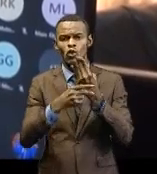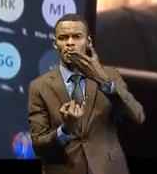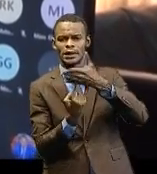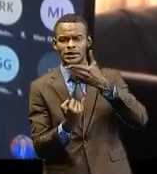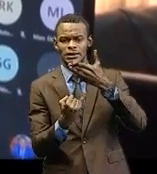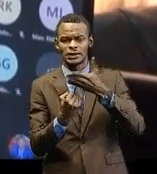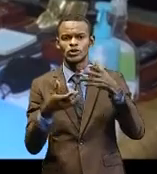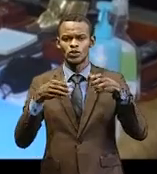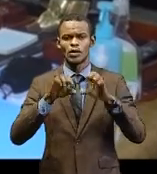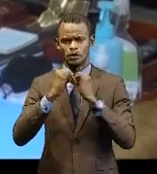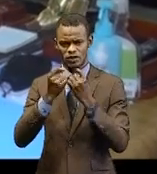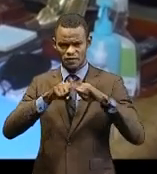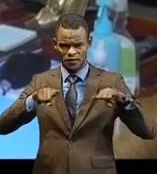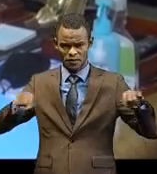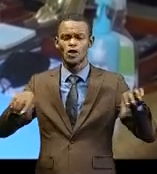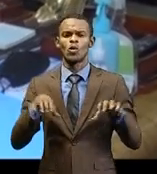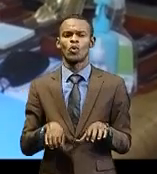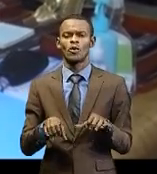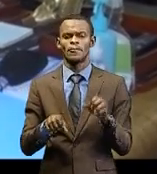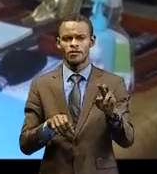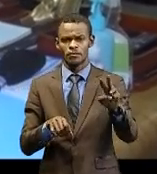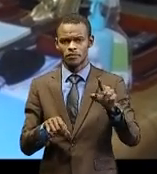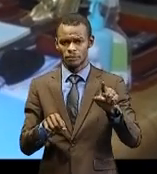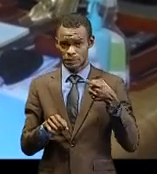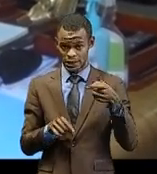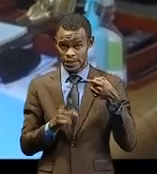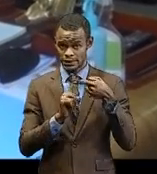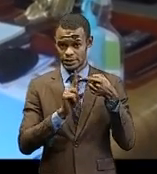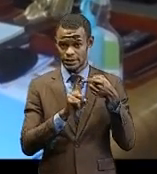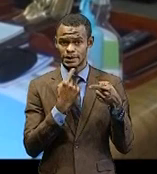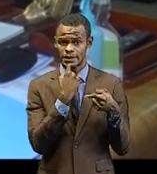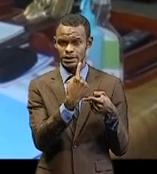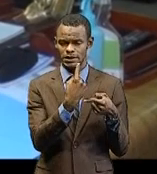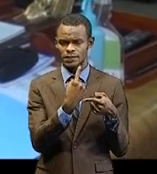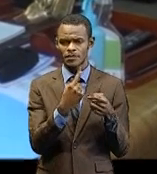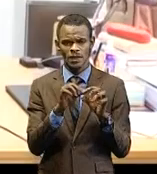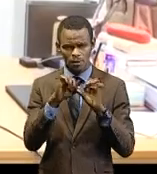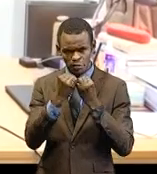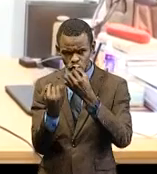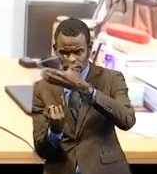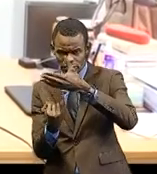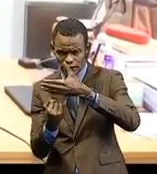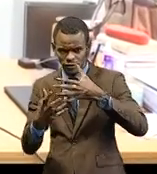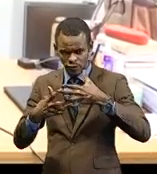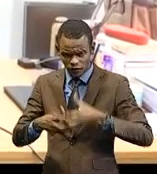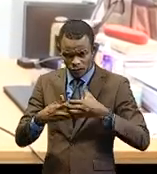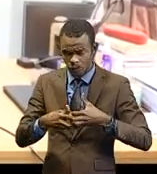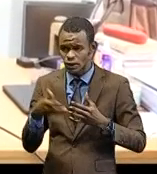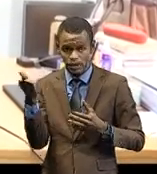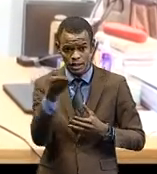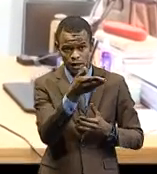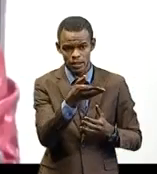République démocratique du Congo. 1. La dynamisation des industries existantes et création des